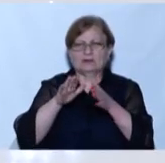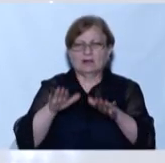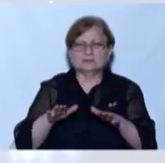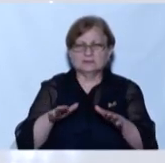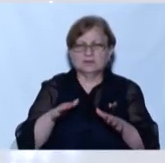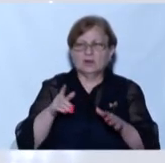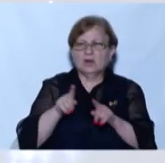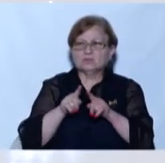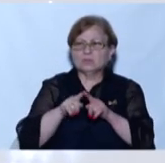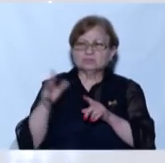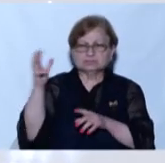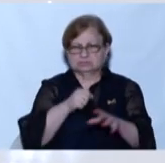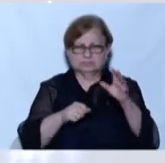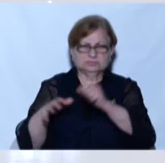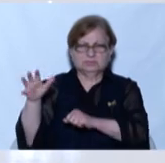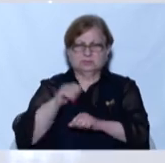სათარეშო